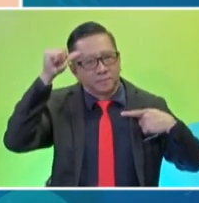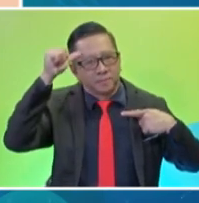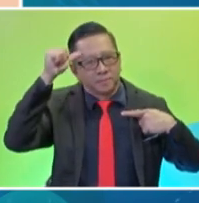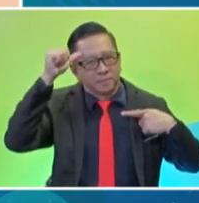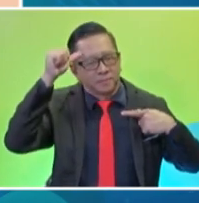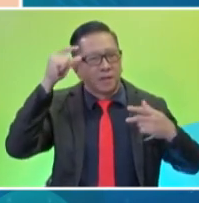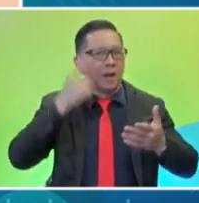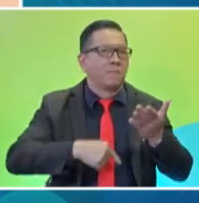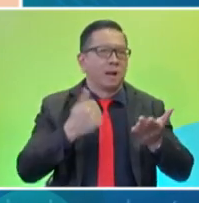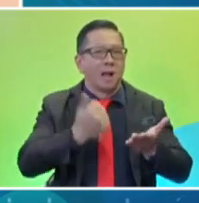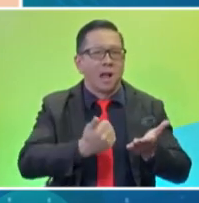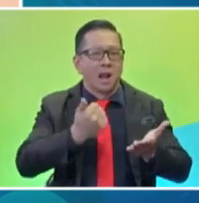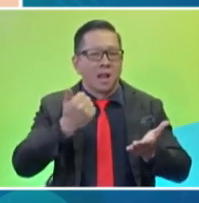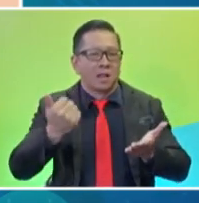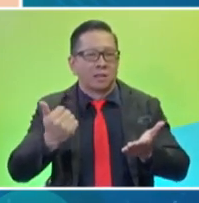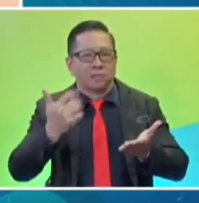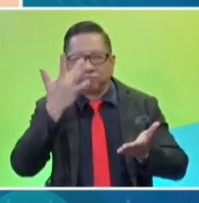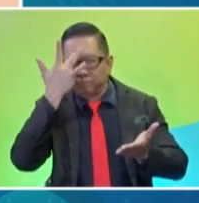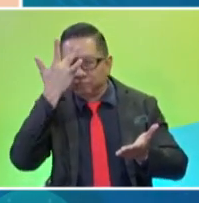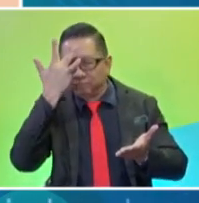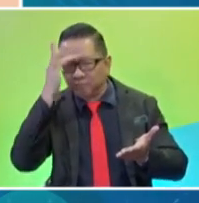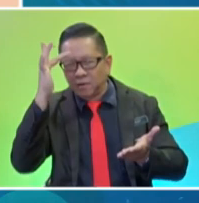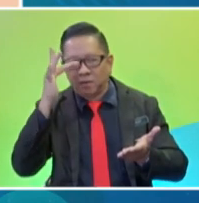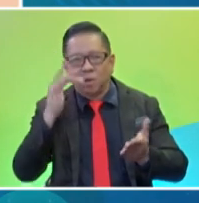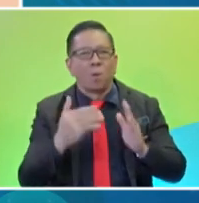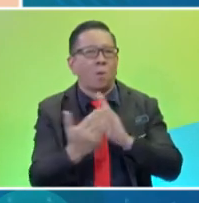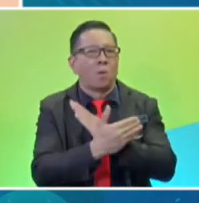alat tanya Mahe digunakan oleh makilau